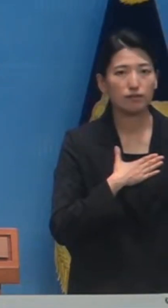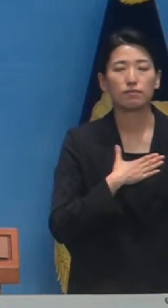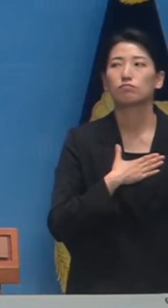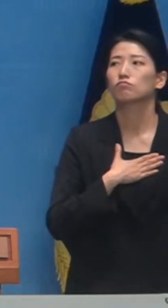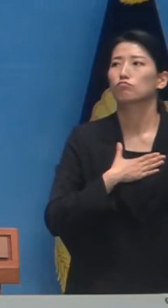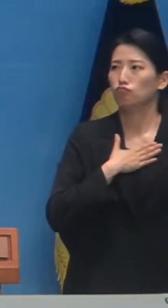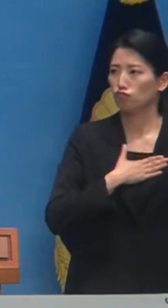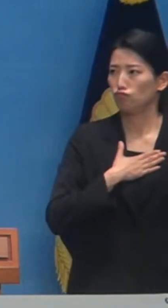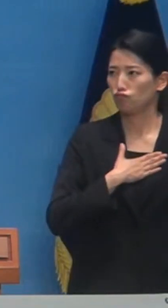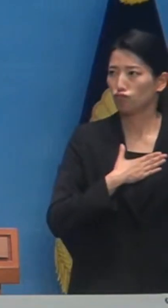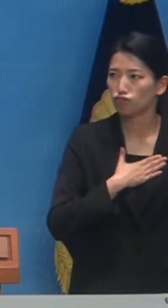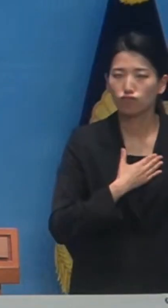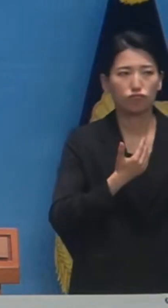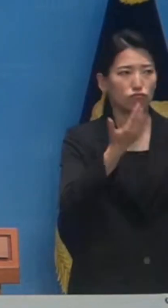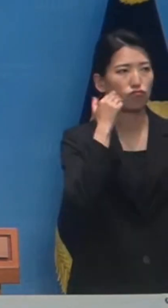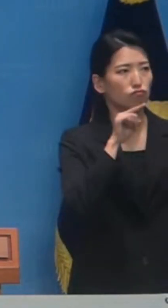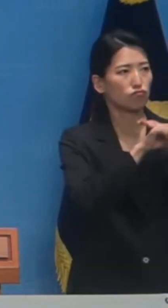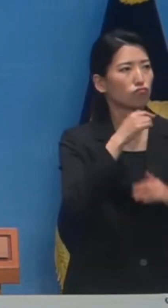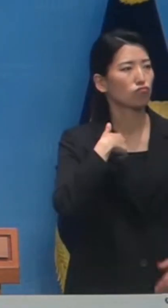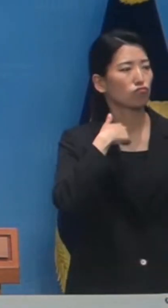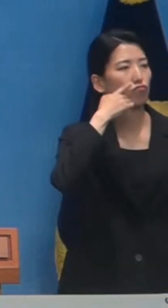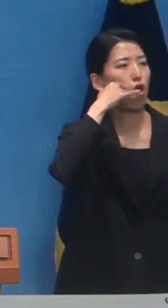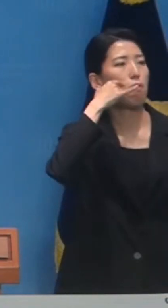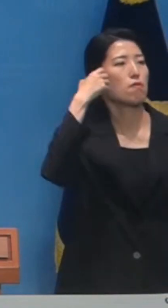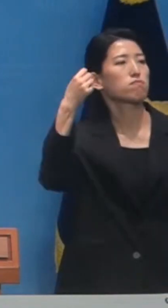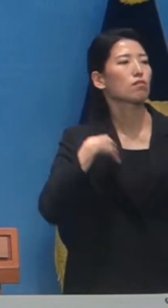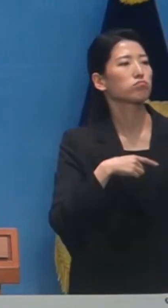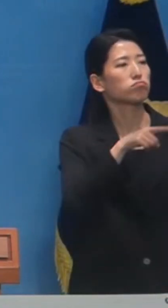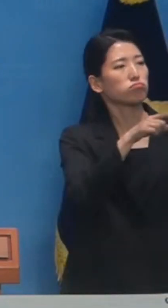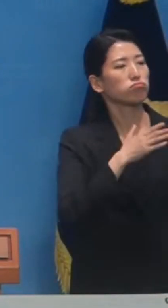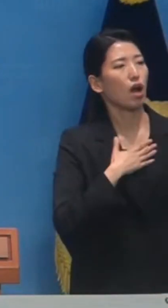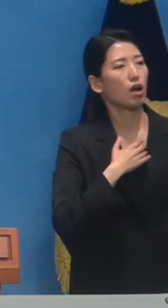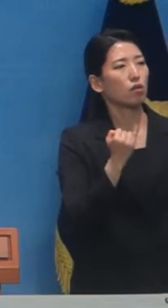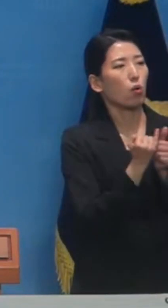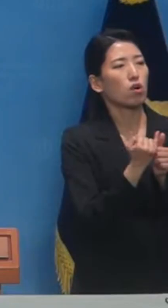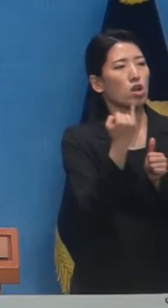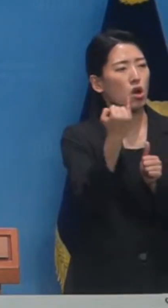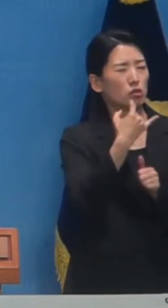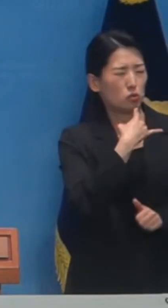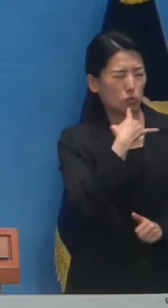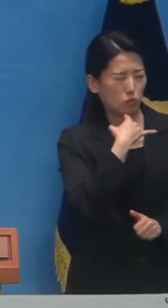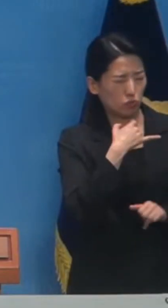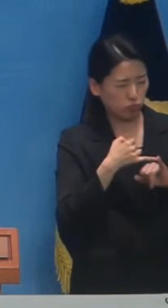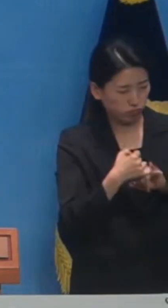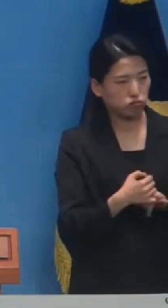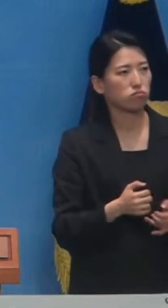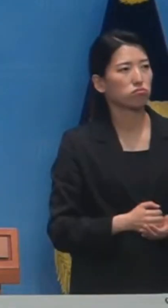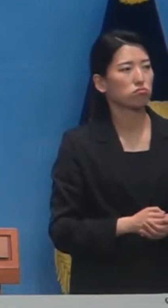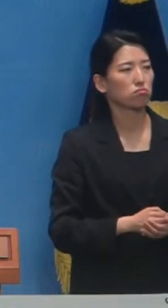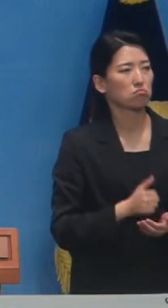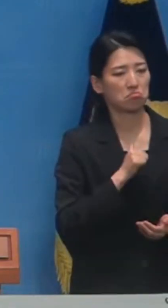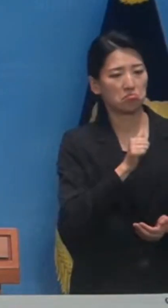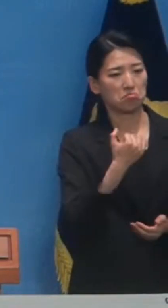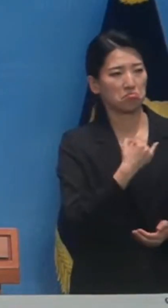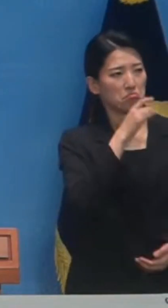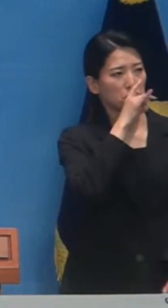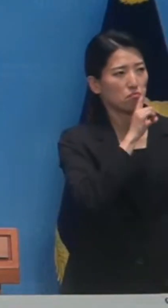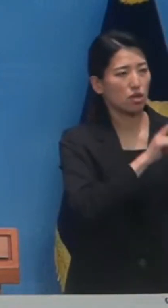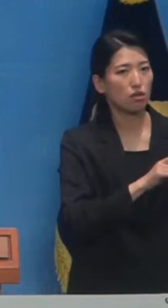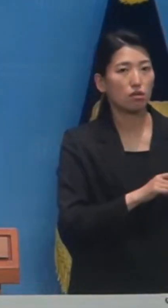말을 전달한다면 이 모든 것이 차별, 편견, 가정 내 혐오 주장으로 규정될 수